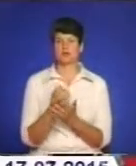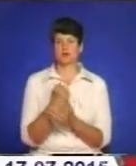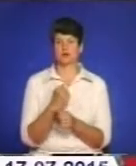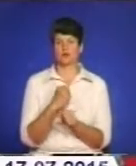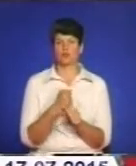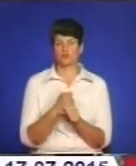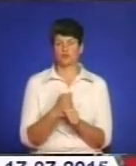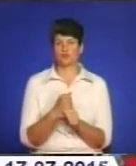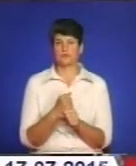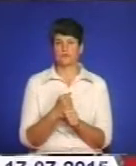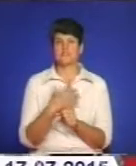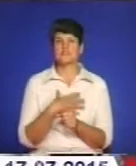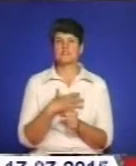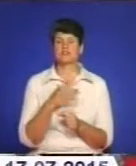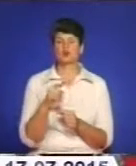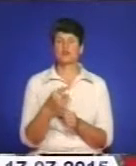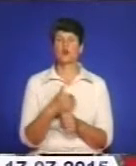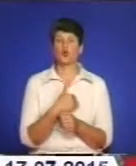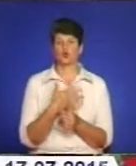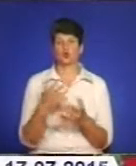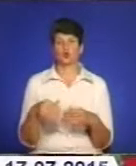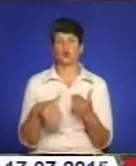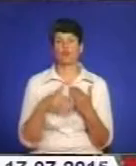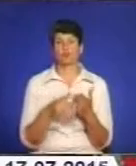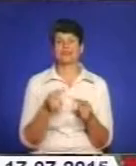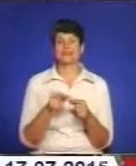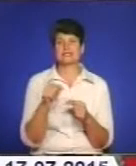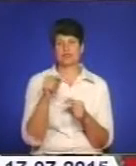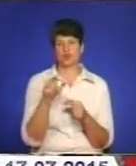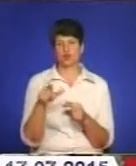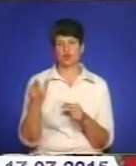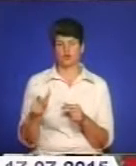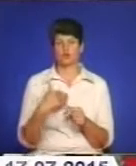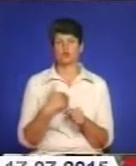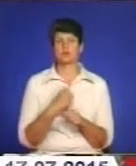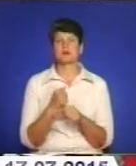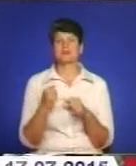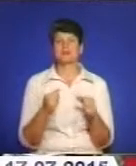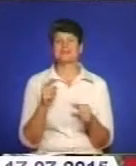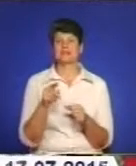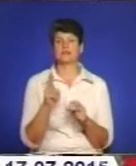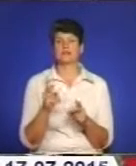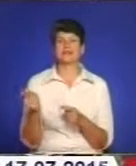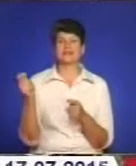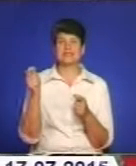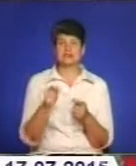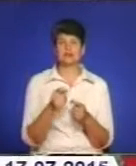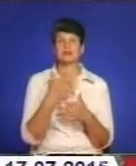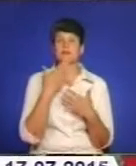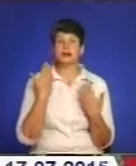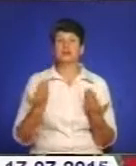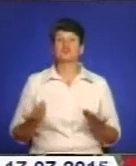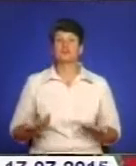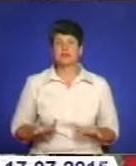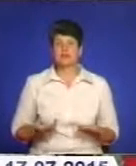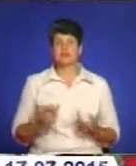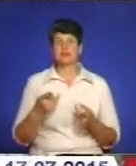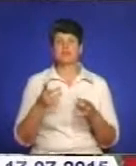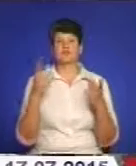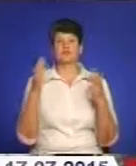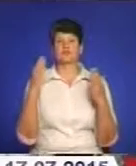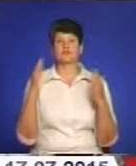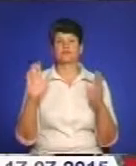того, що ми хочемо допомогти цим людям, ми хочемо справді прилаштувати тих, які переселилися і не мають житла, значить, тих, які в стресовій